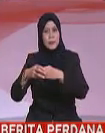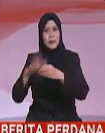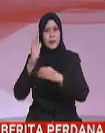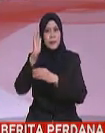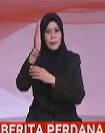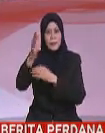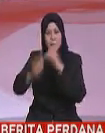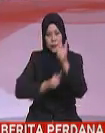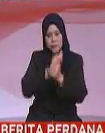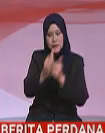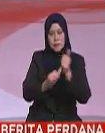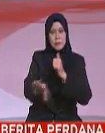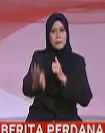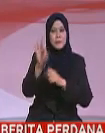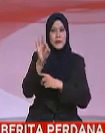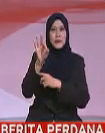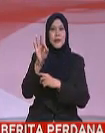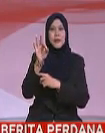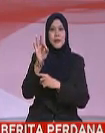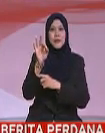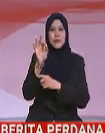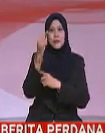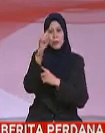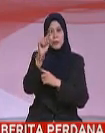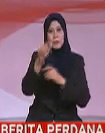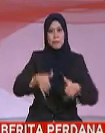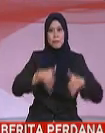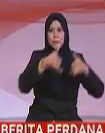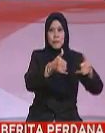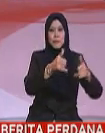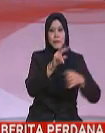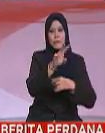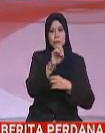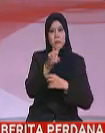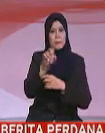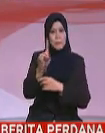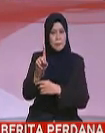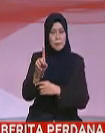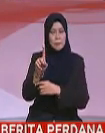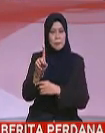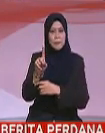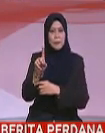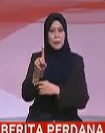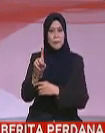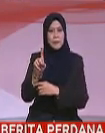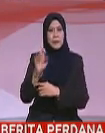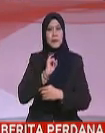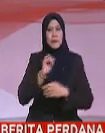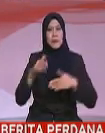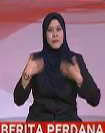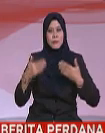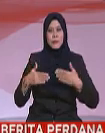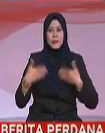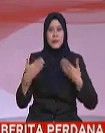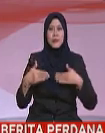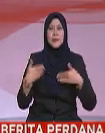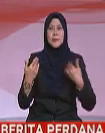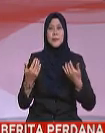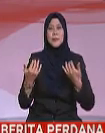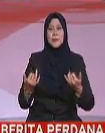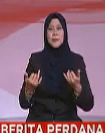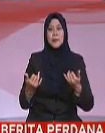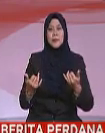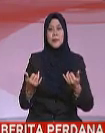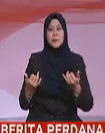akan automatik dipilih ke Asia Talent Cup untuk 2021 dan saya sangat happy yang championship